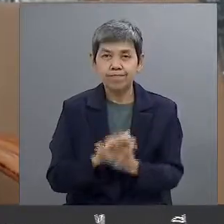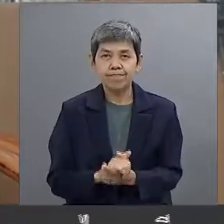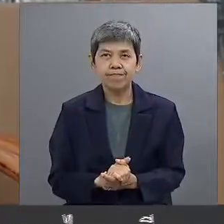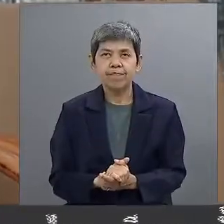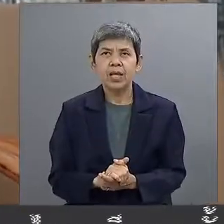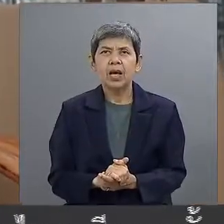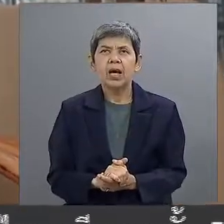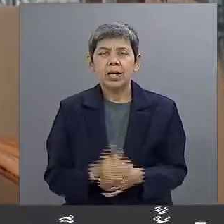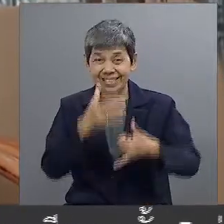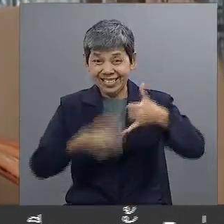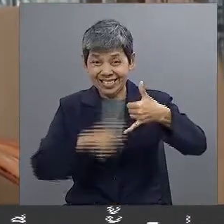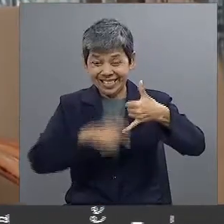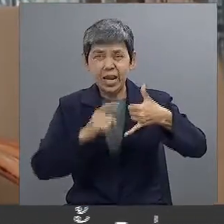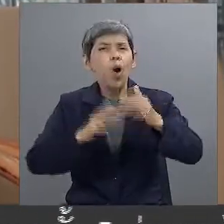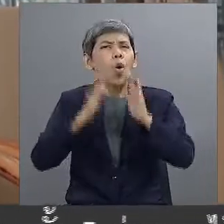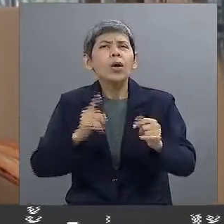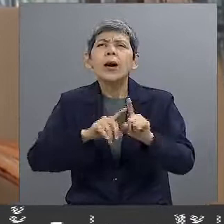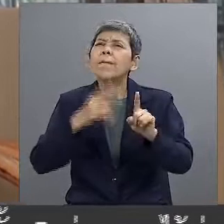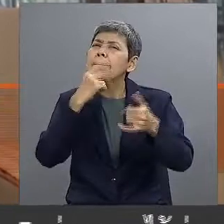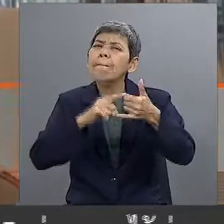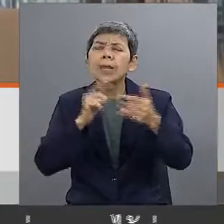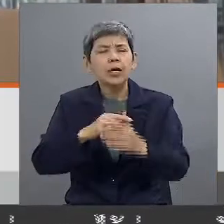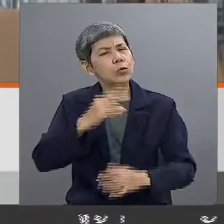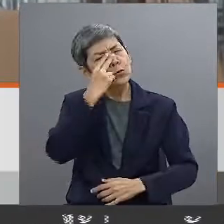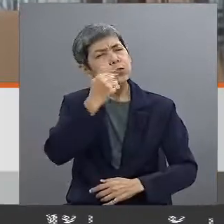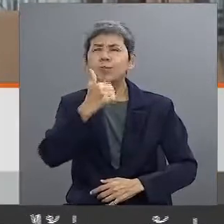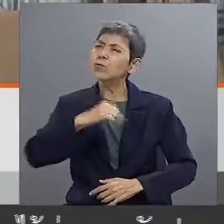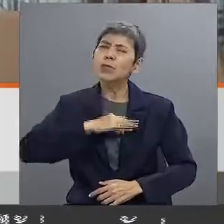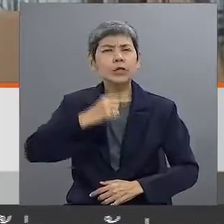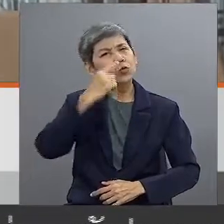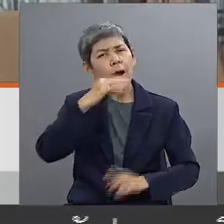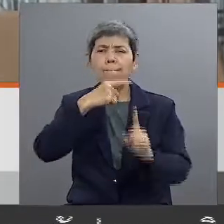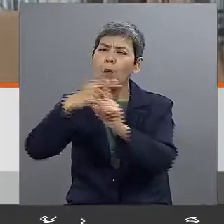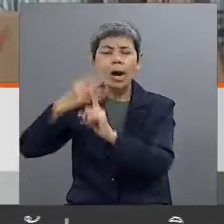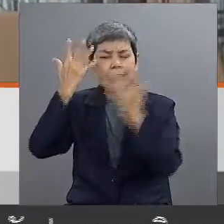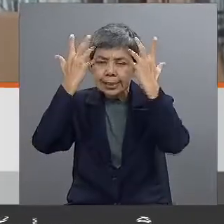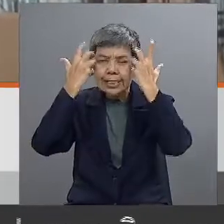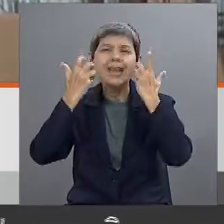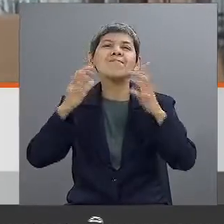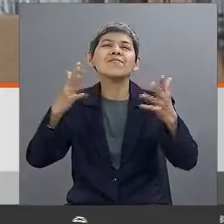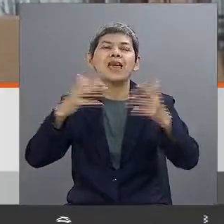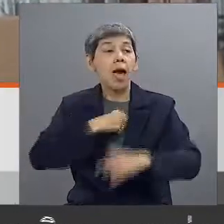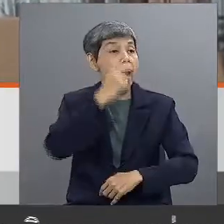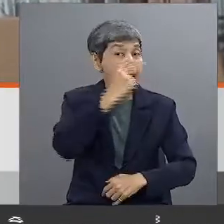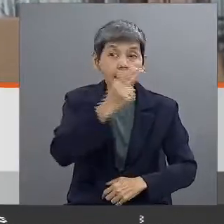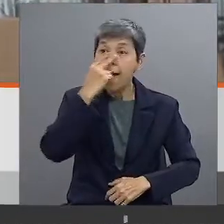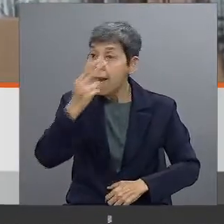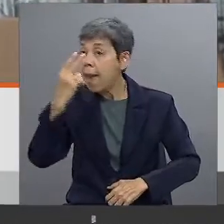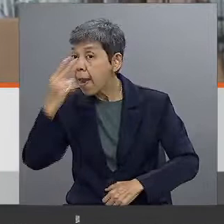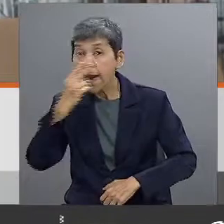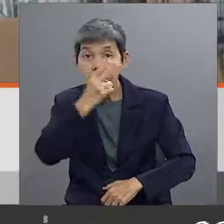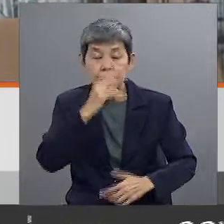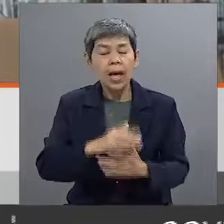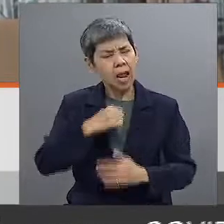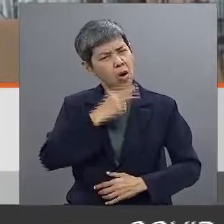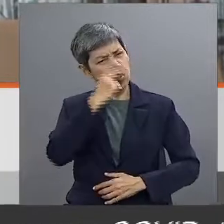ซากะก็จะเป็นคนที่ค่อนข้างมองโลกในแง่บวกแล้วก็ไม่ค่อยเครียดอยู่แล้วนะคะเวลาที่เขาเห็นเรื่องอะไรที่แบบว่าเราอาจจะรู้สึกว่ามันธรรมด